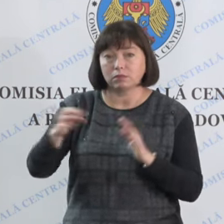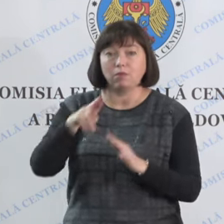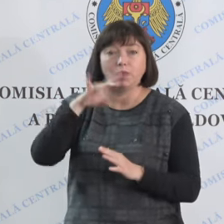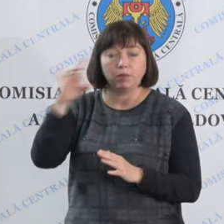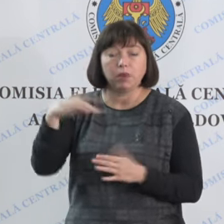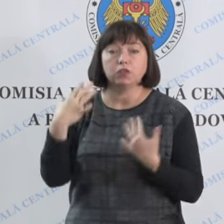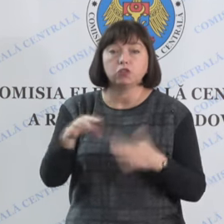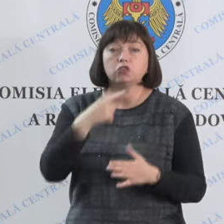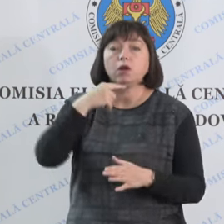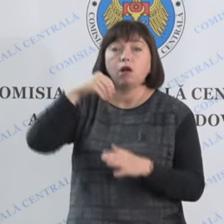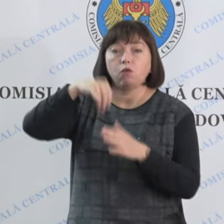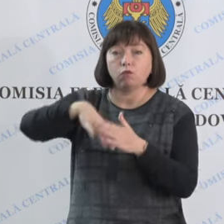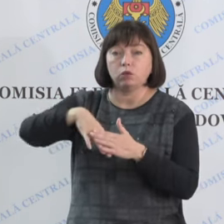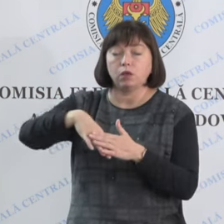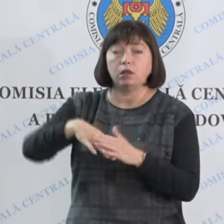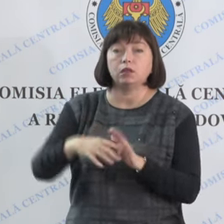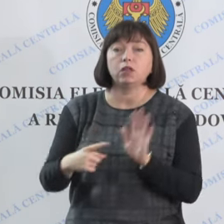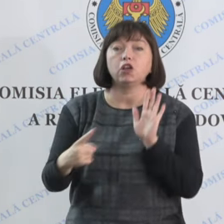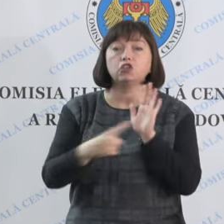au votat